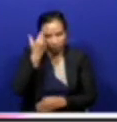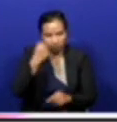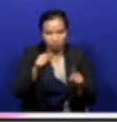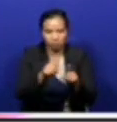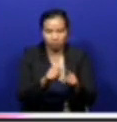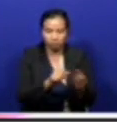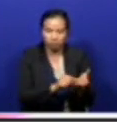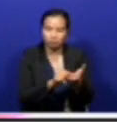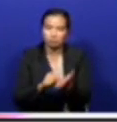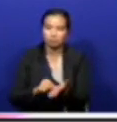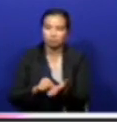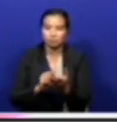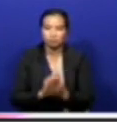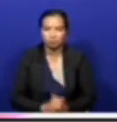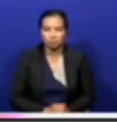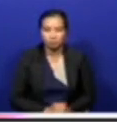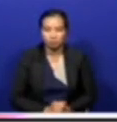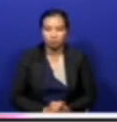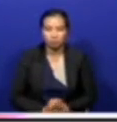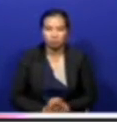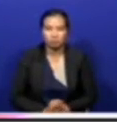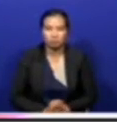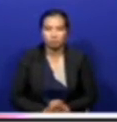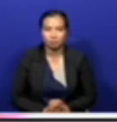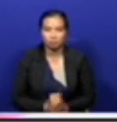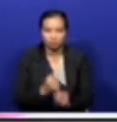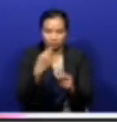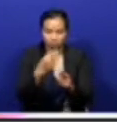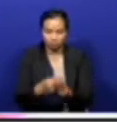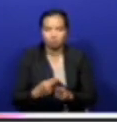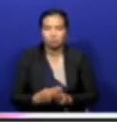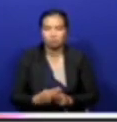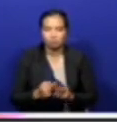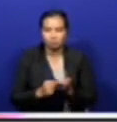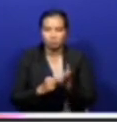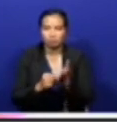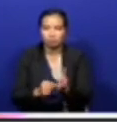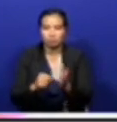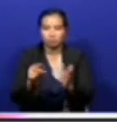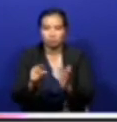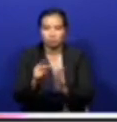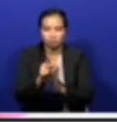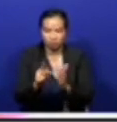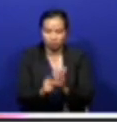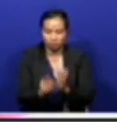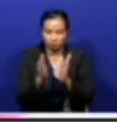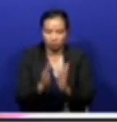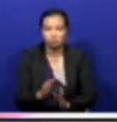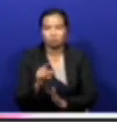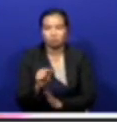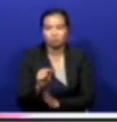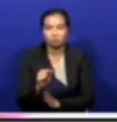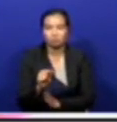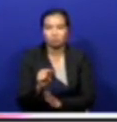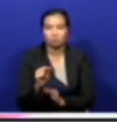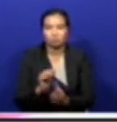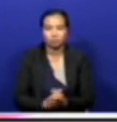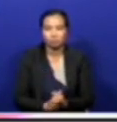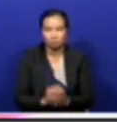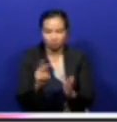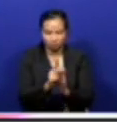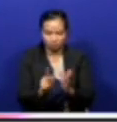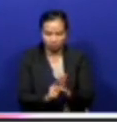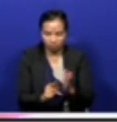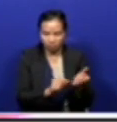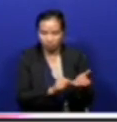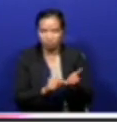ข้าไปและท่านเองเข้าชื่อกันเป็นผู้เสนอกฎหมายแค่20ท่านเสนอกฎหมายตามปก